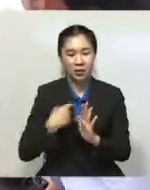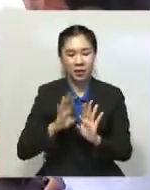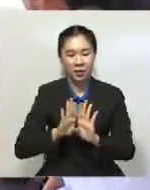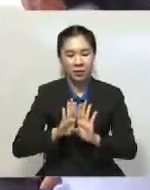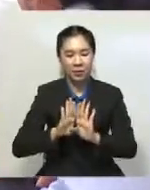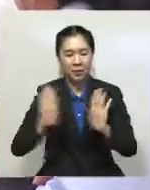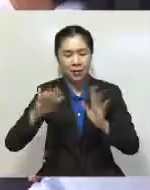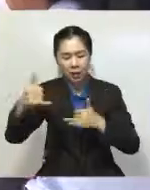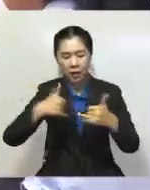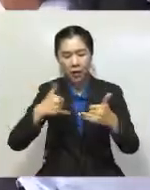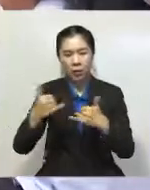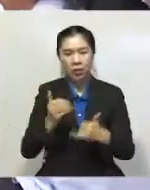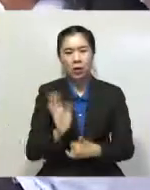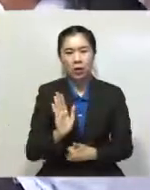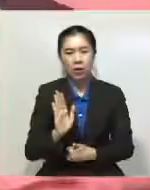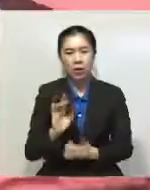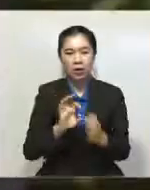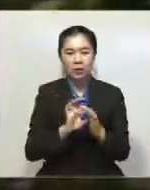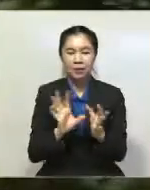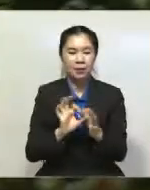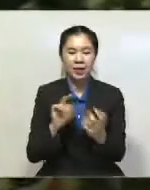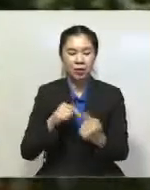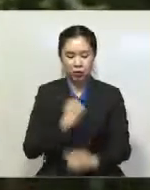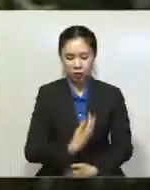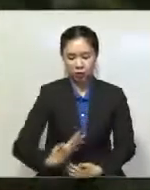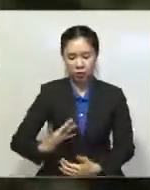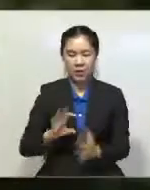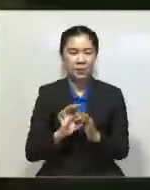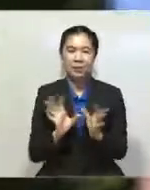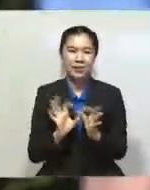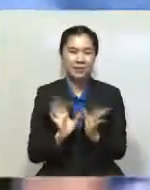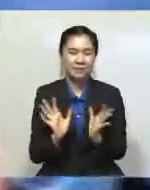บ้านต้อนรับอย่างเป็นทางการอันนี้เนี่ยไม่ได้เกี่ยวกับเรื่องสุขภาพของพลเอกประวิตรนะคะ